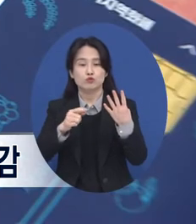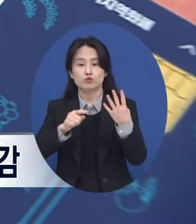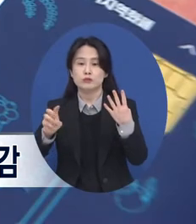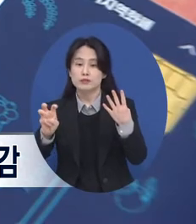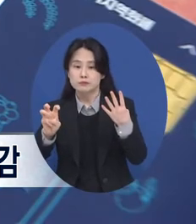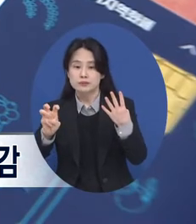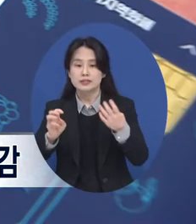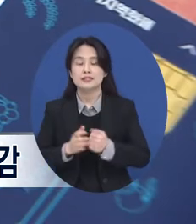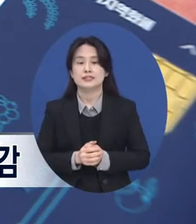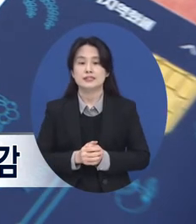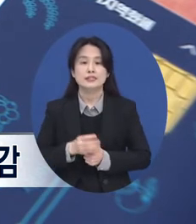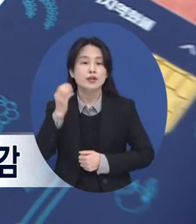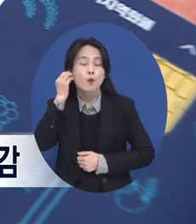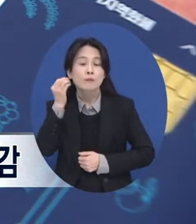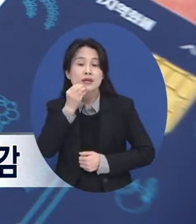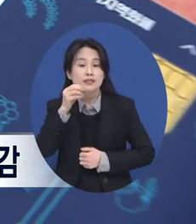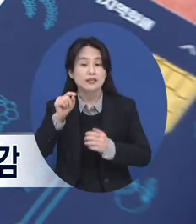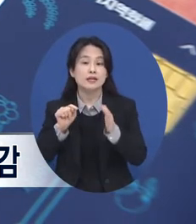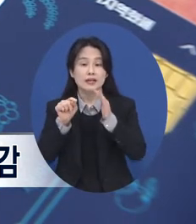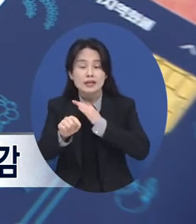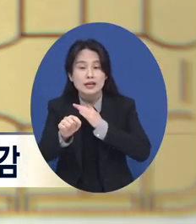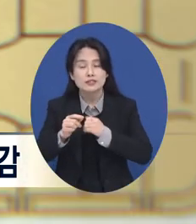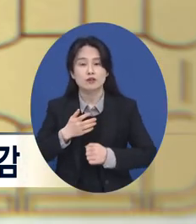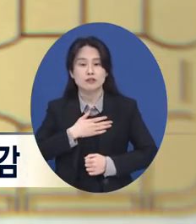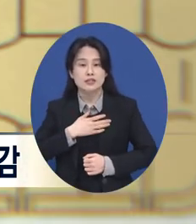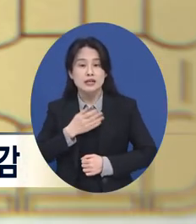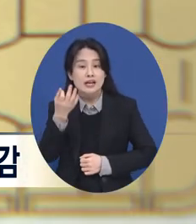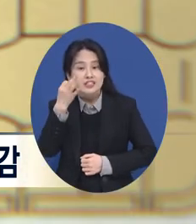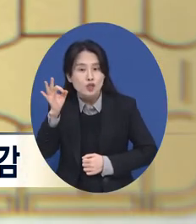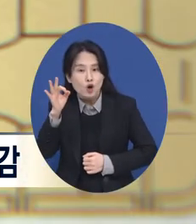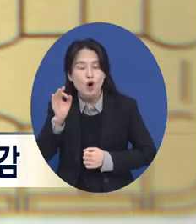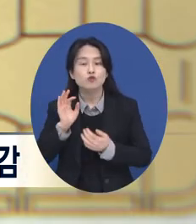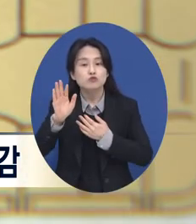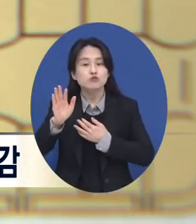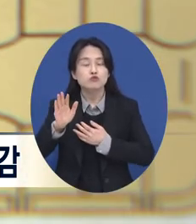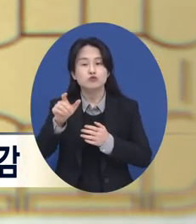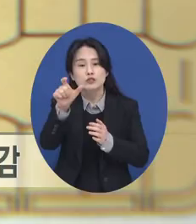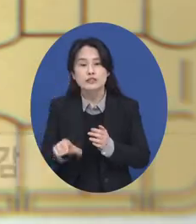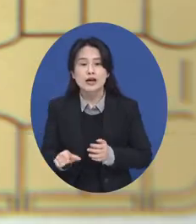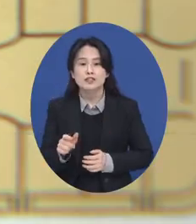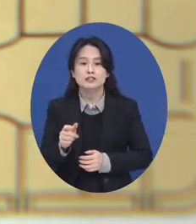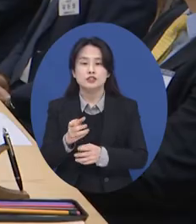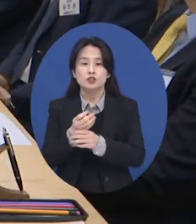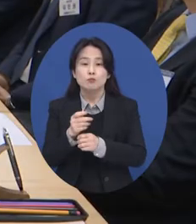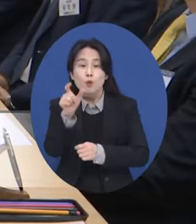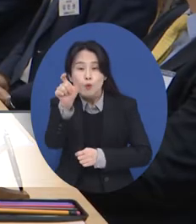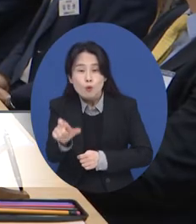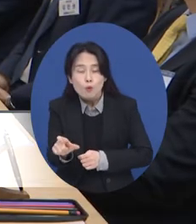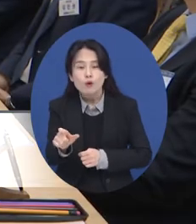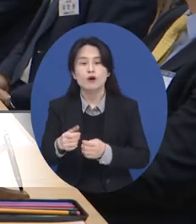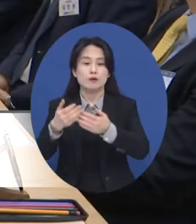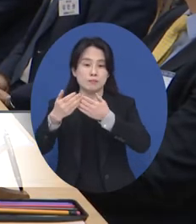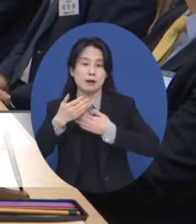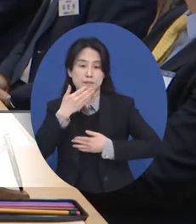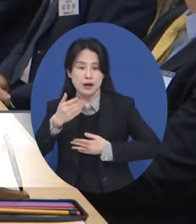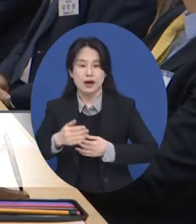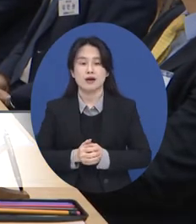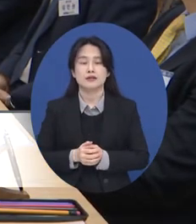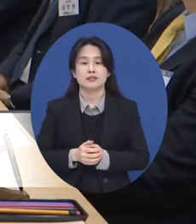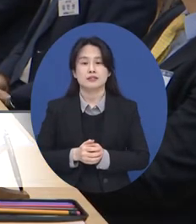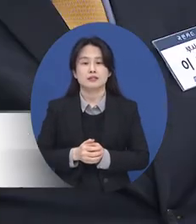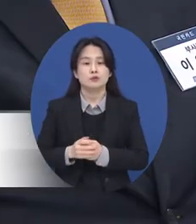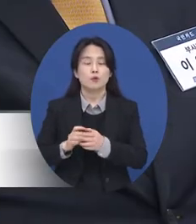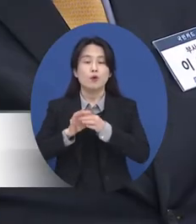30일까지 경기도 재난기본소득 홈페이지에서 본인 인증을 한후 카드 정보를 입력하면 됩니다. 신용카드의 경우